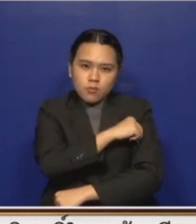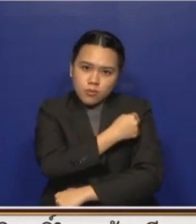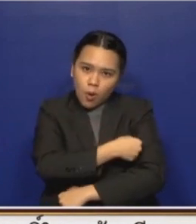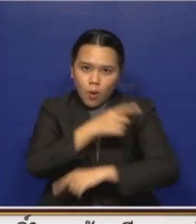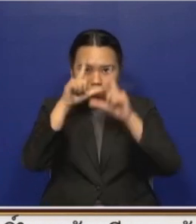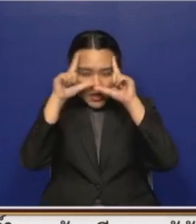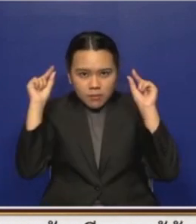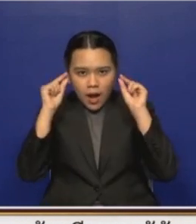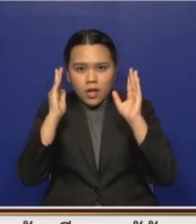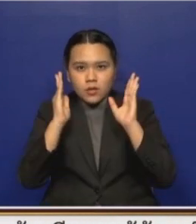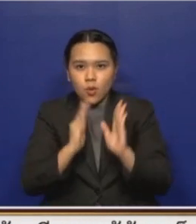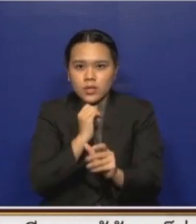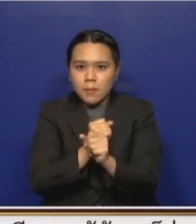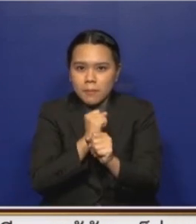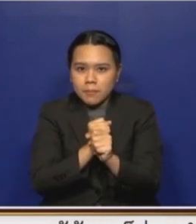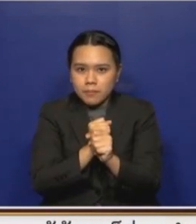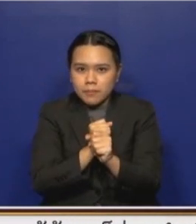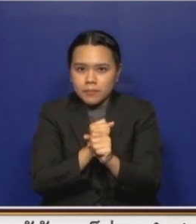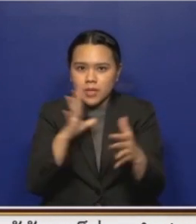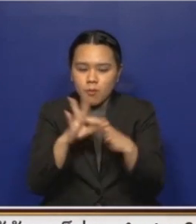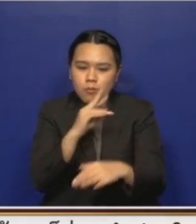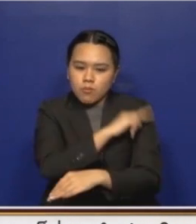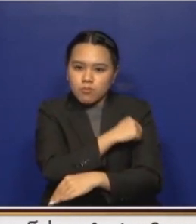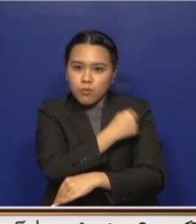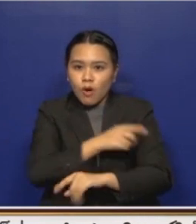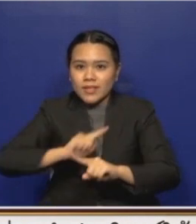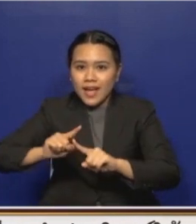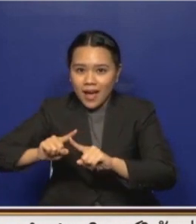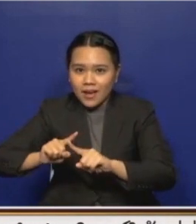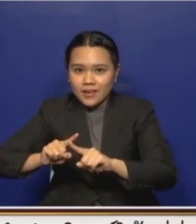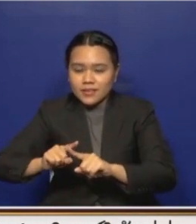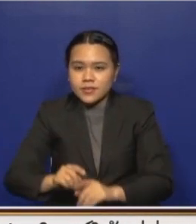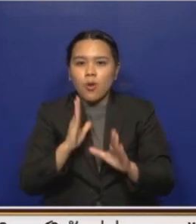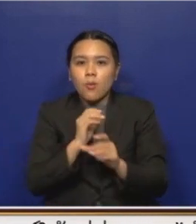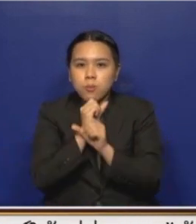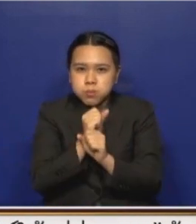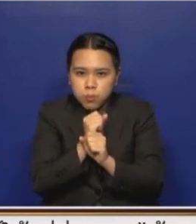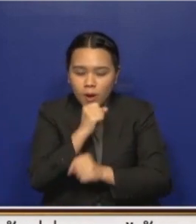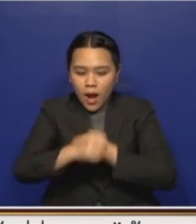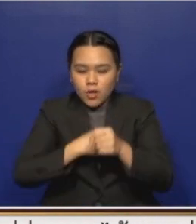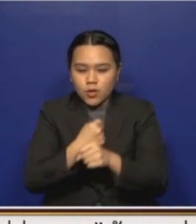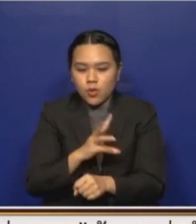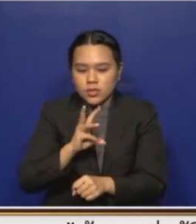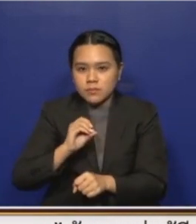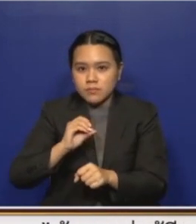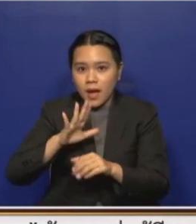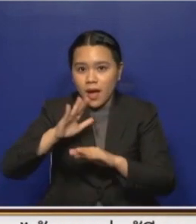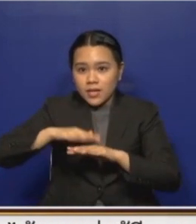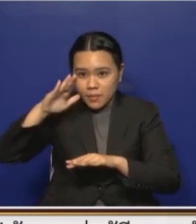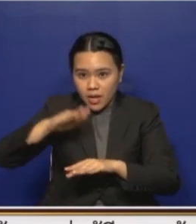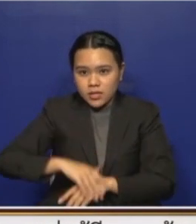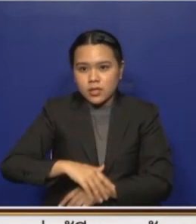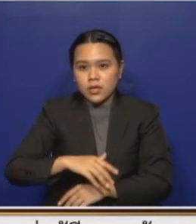ดเอาหมอมาฉีดแล้วบอกต้องฉีดทุกคนแล้วเกิดเขาป่วยไปสัก1ใน3นะฮะทำไมผมพูดอย่างนี้ท่